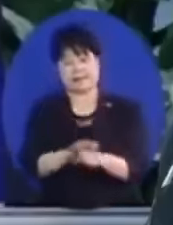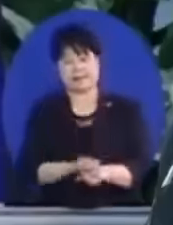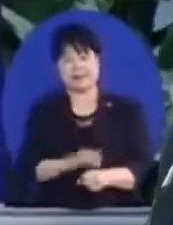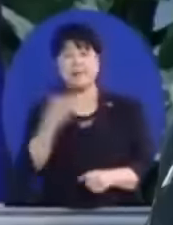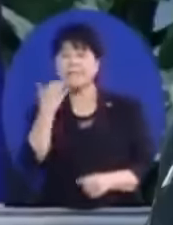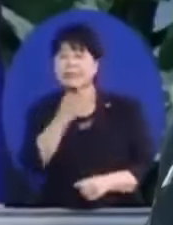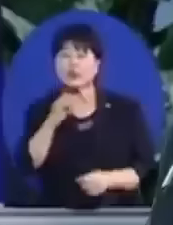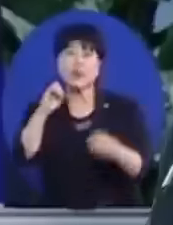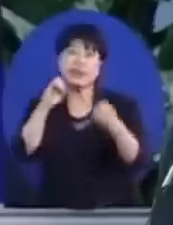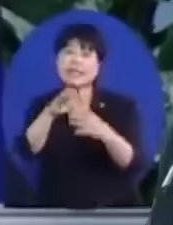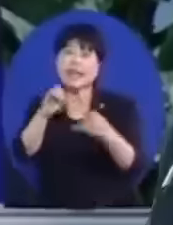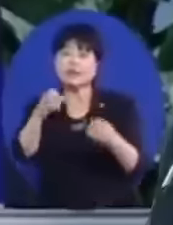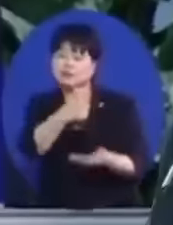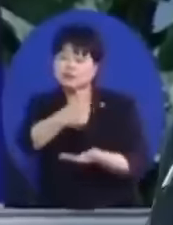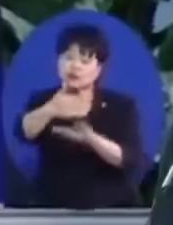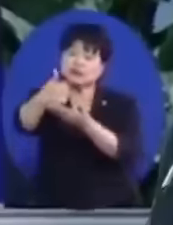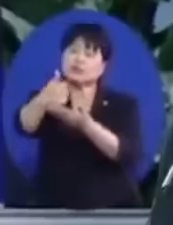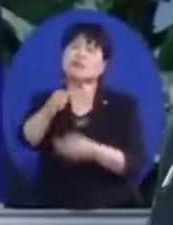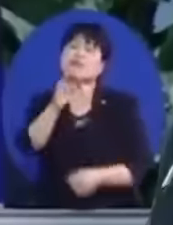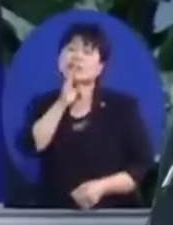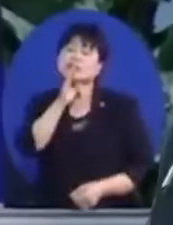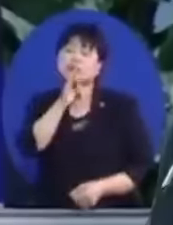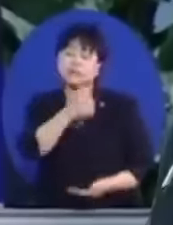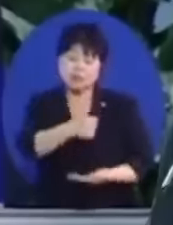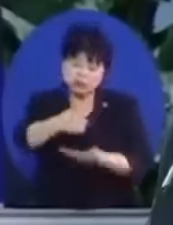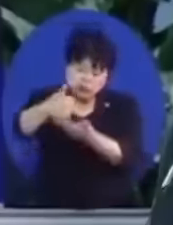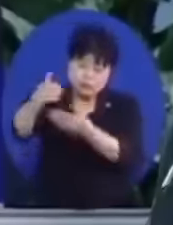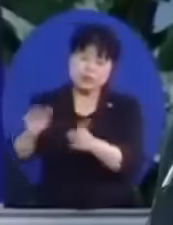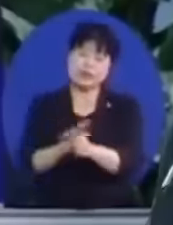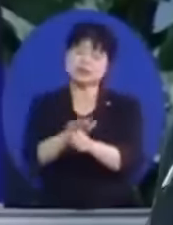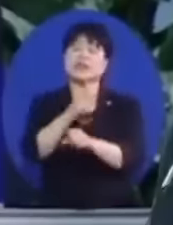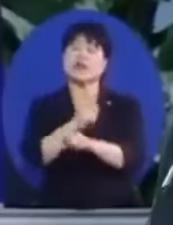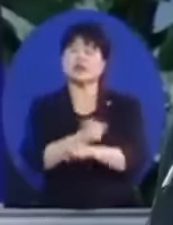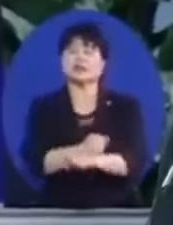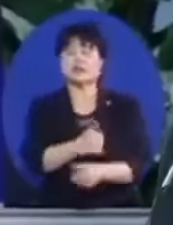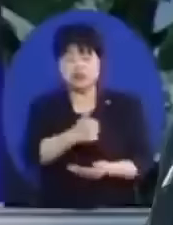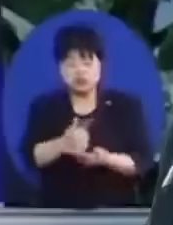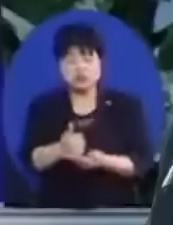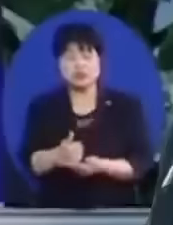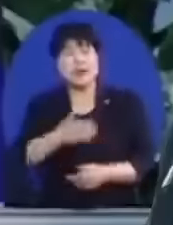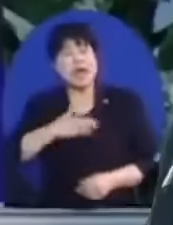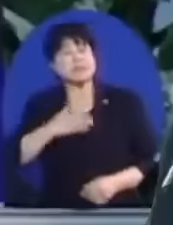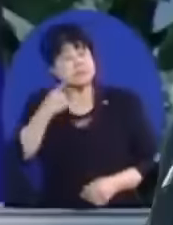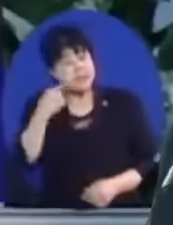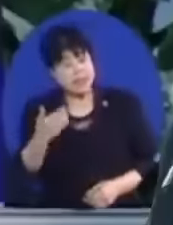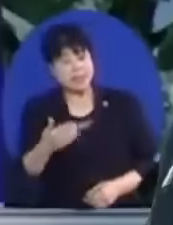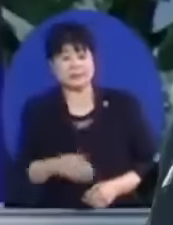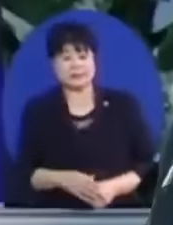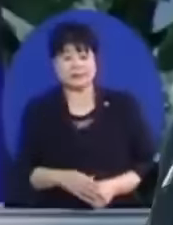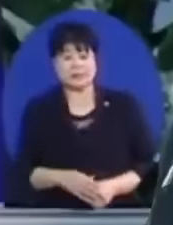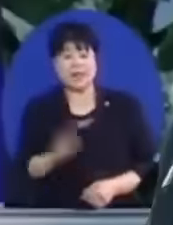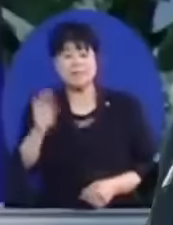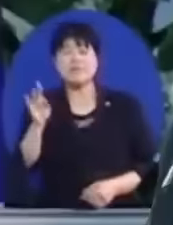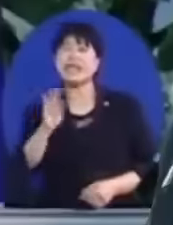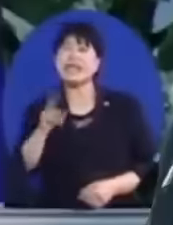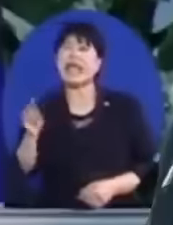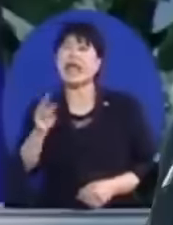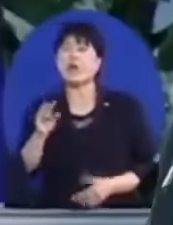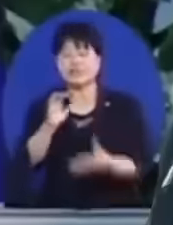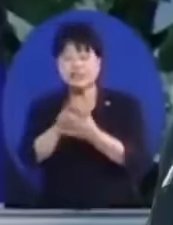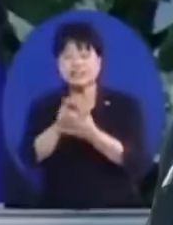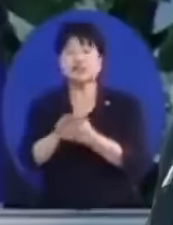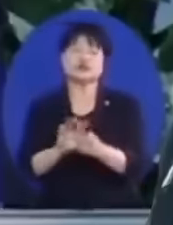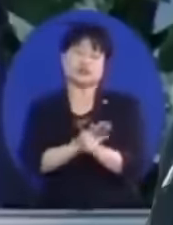때 베드로가 말하기를, 주님 그러하나이다, 내가 주님을 사랑하는 줄 주님께서 하시나이다. 이때 사랑하는 필레오입니다. 친구의 사랑인